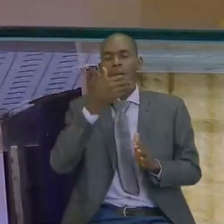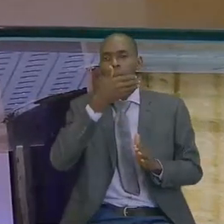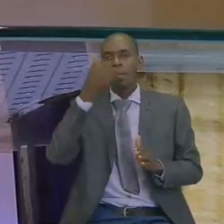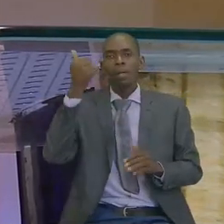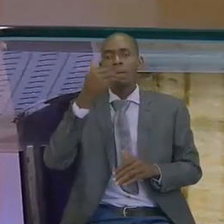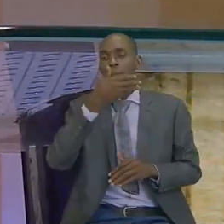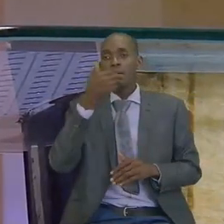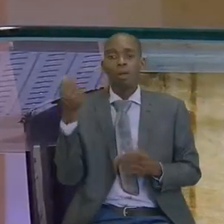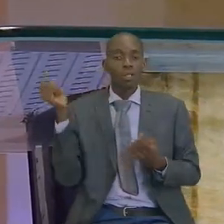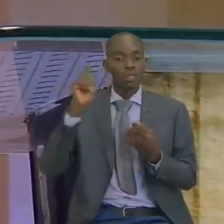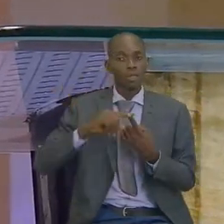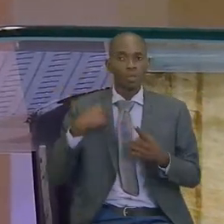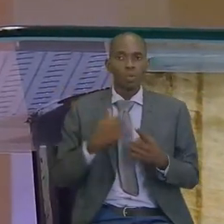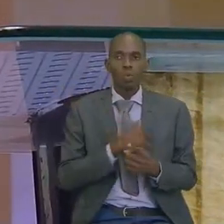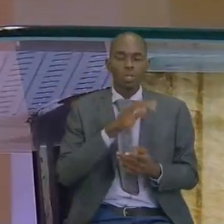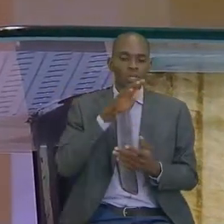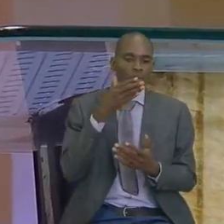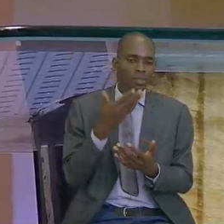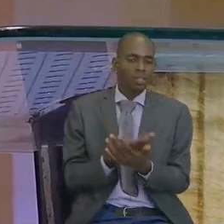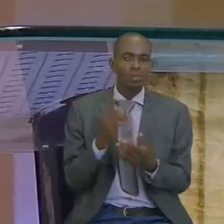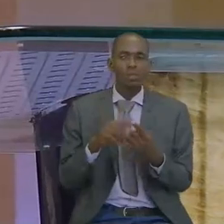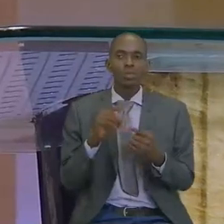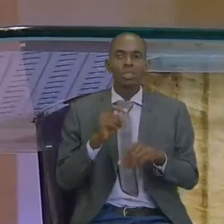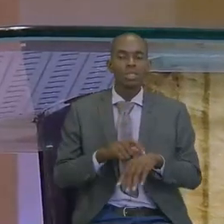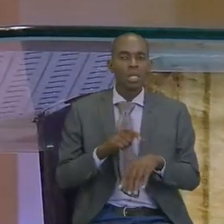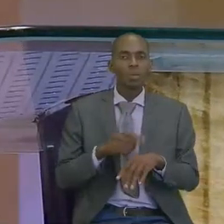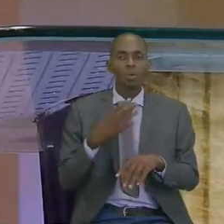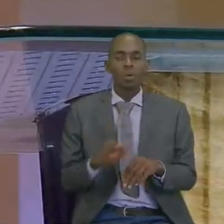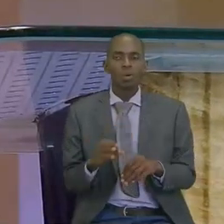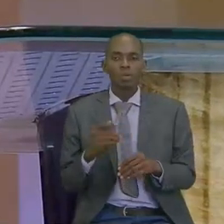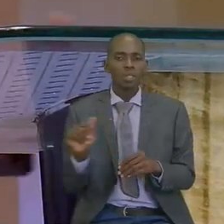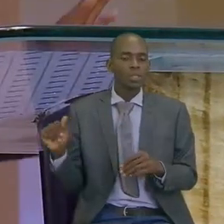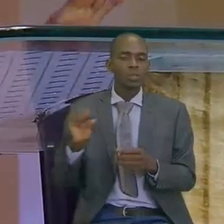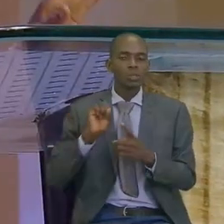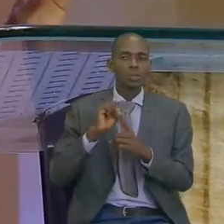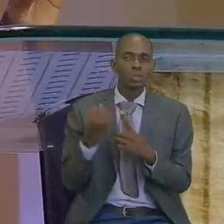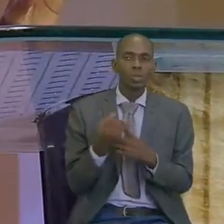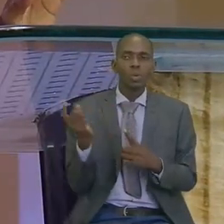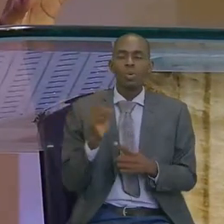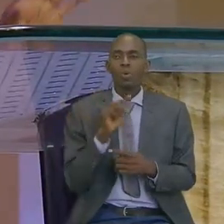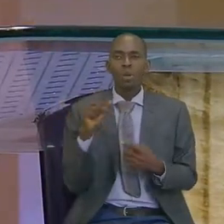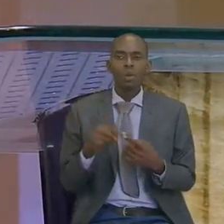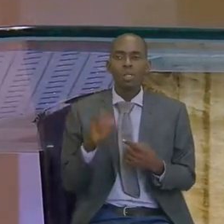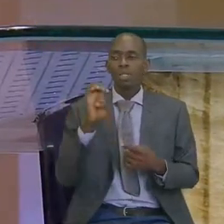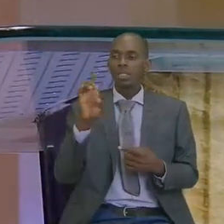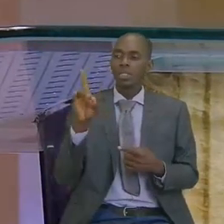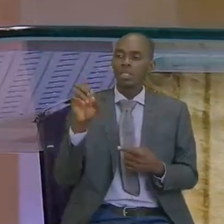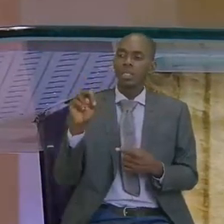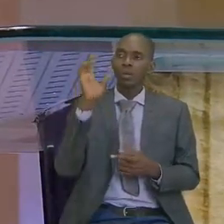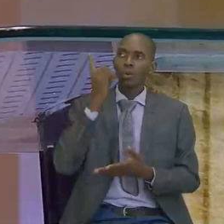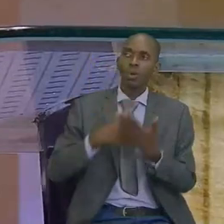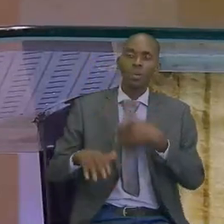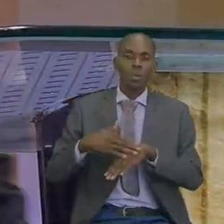s'améliorer jusqu'à ce qu'on parvienne à une situation où Éden viendrait et tout